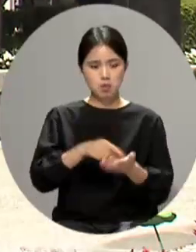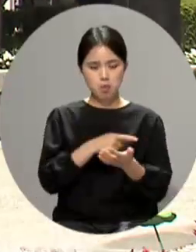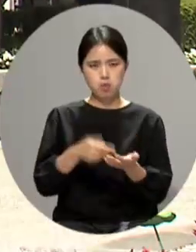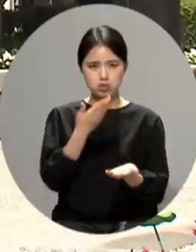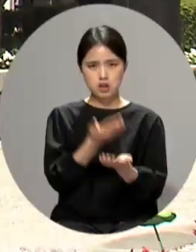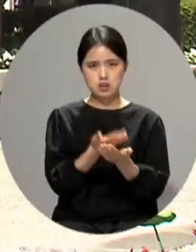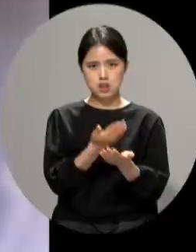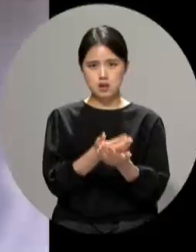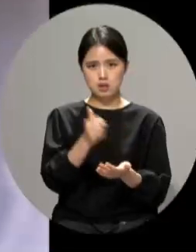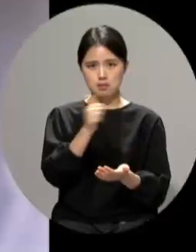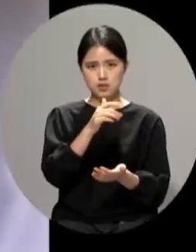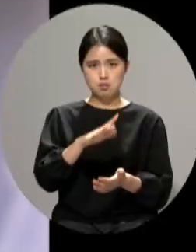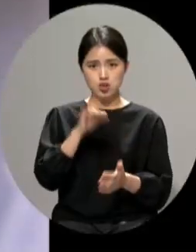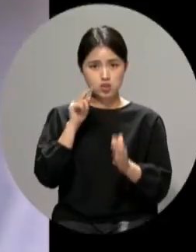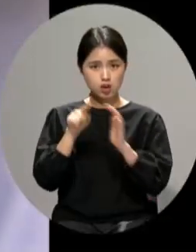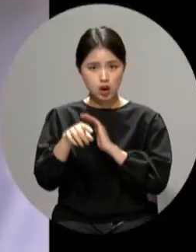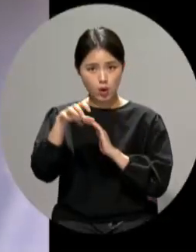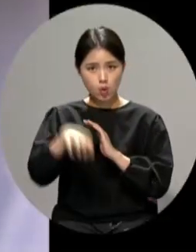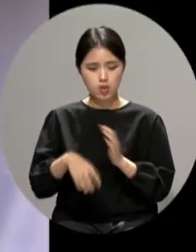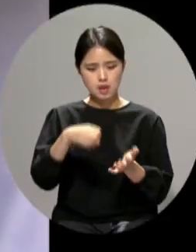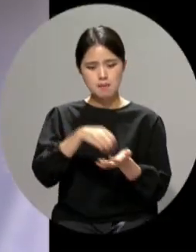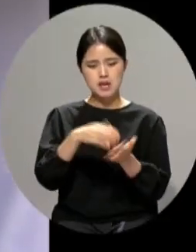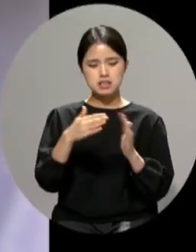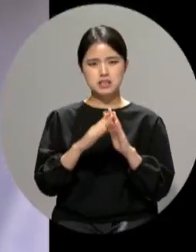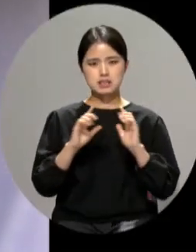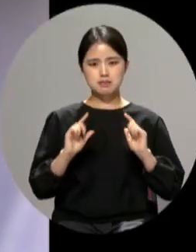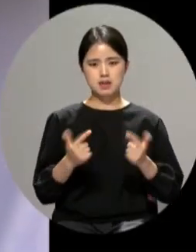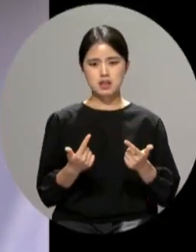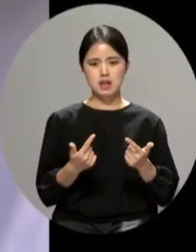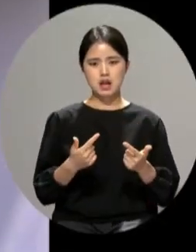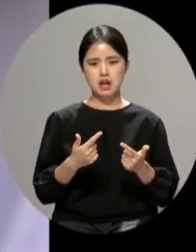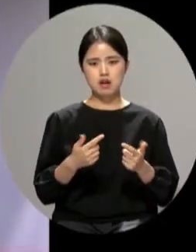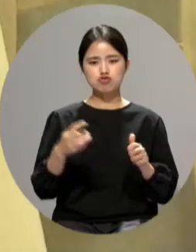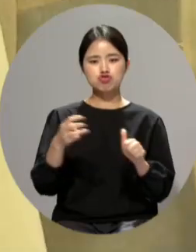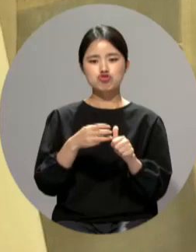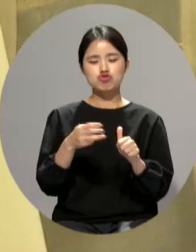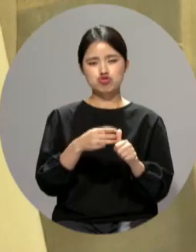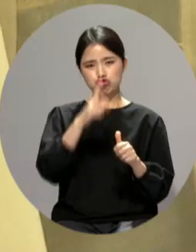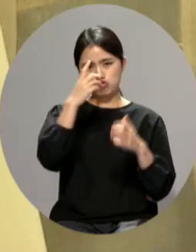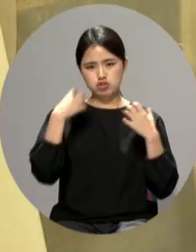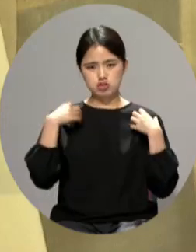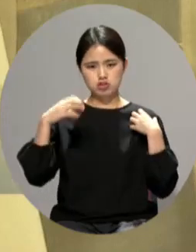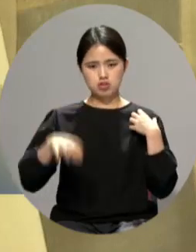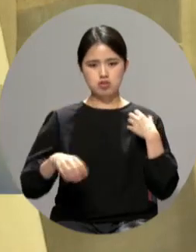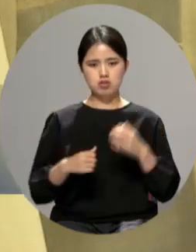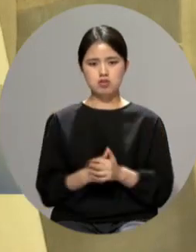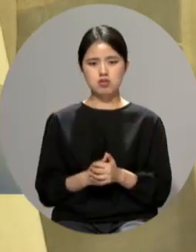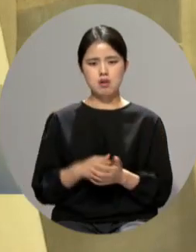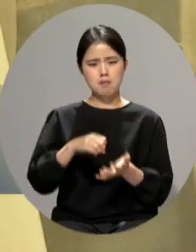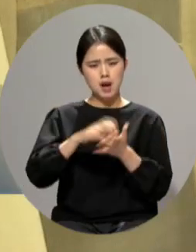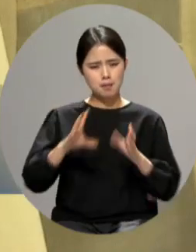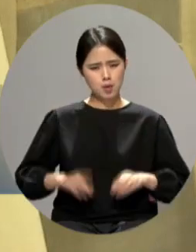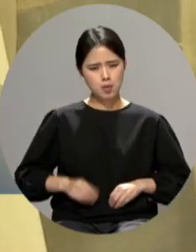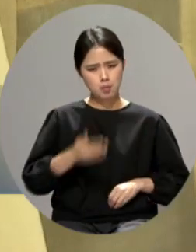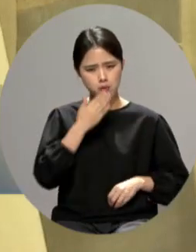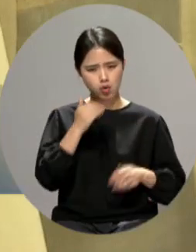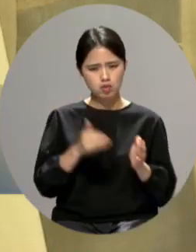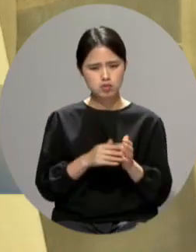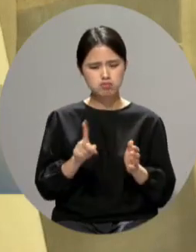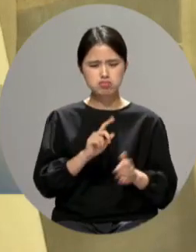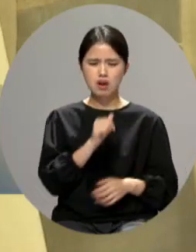요구한 남성이 먼저 찾은 곳은 빵집이 아닌 군청이었습니다. 빵을 배고파서 먹었더니 금속성이